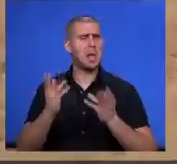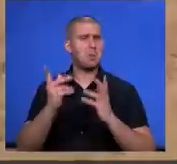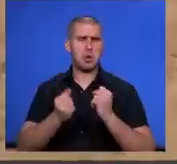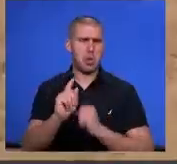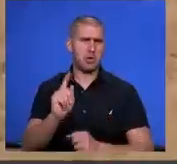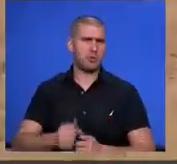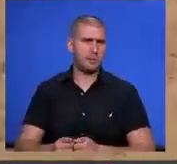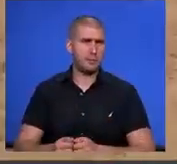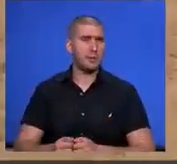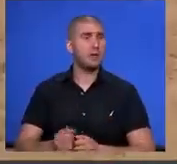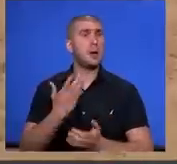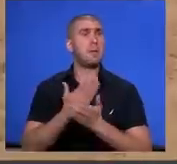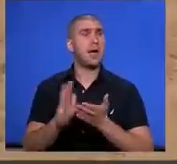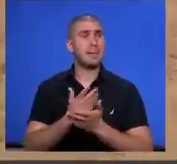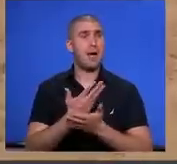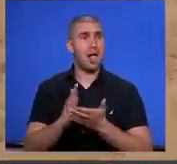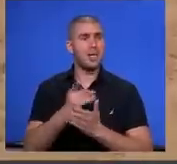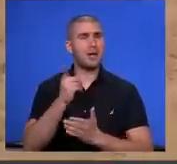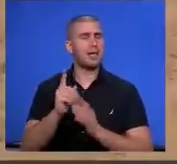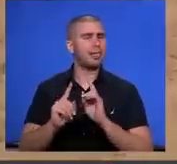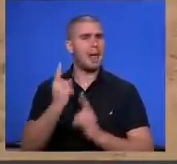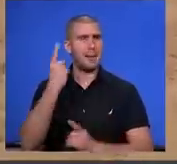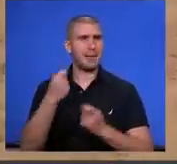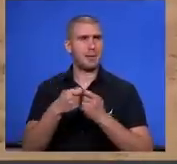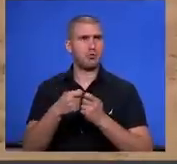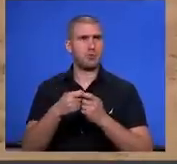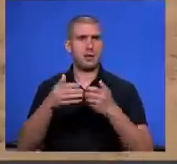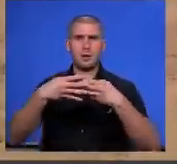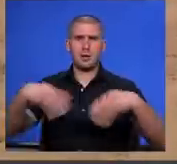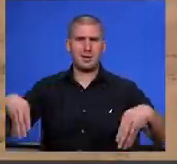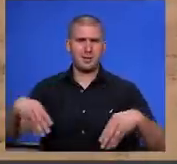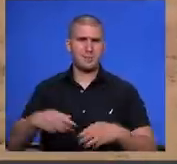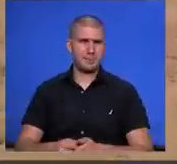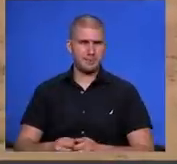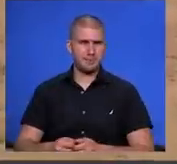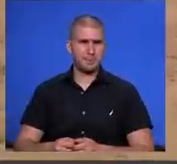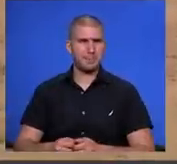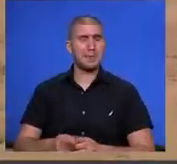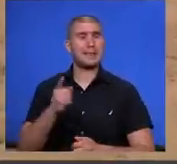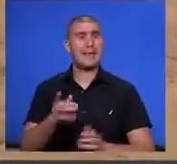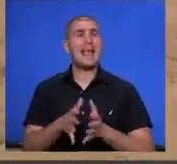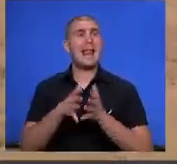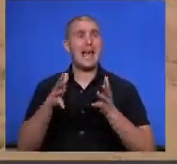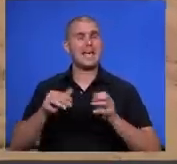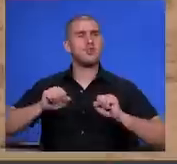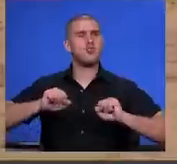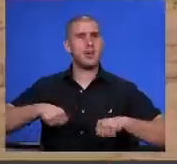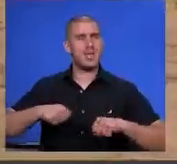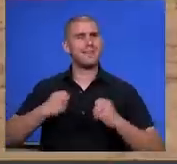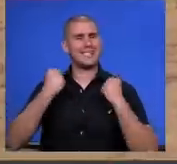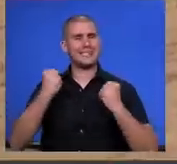קשה. מחליטים החלטה שהיא דרמטית בנוגע לתפר. זה להרחיב את השליטה